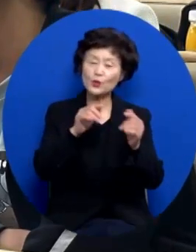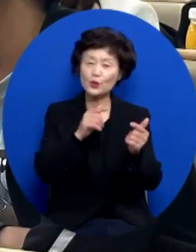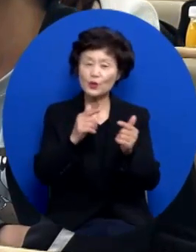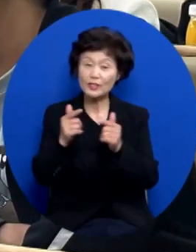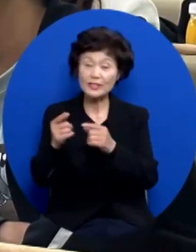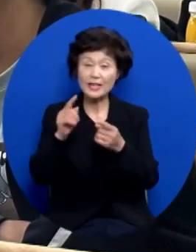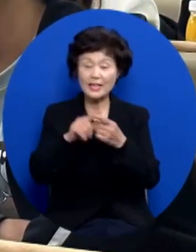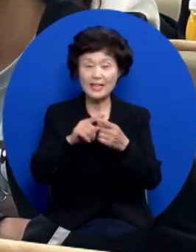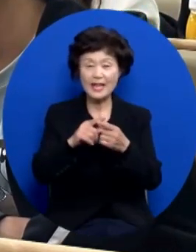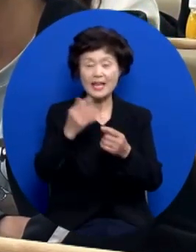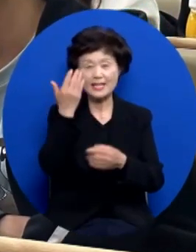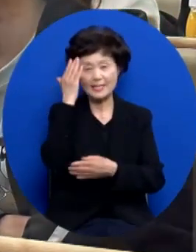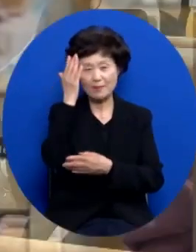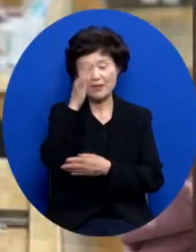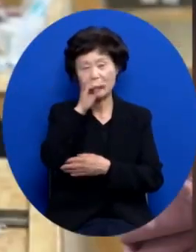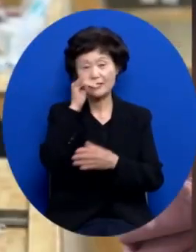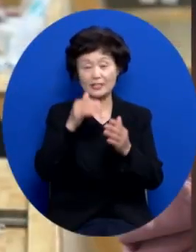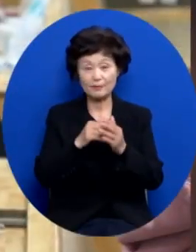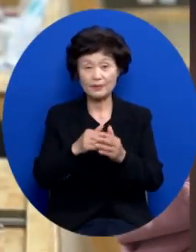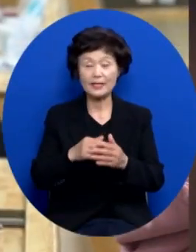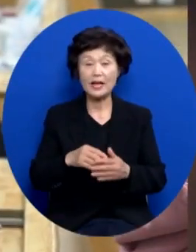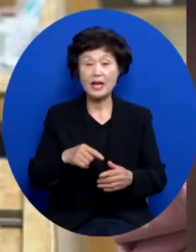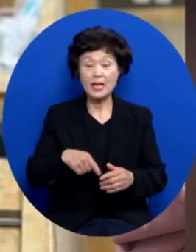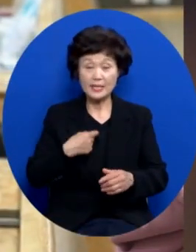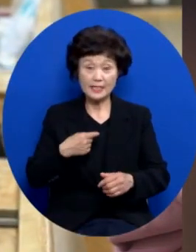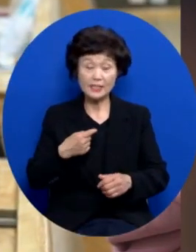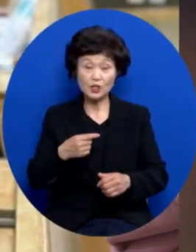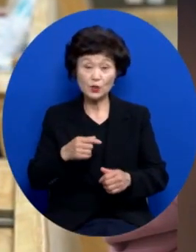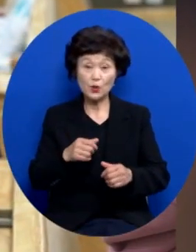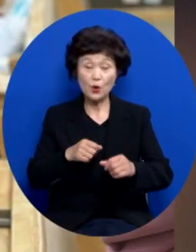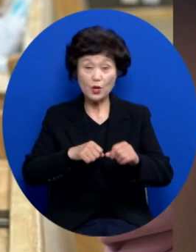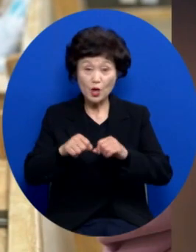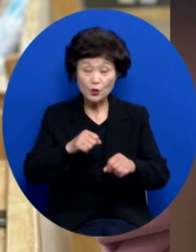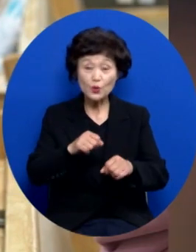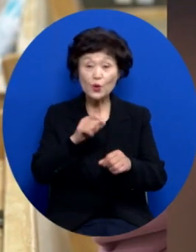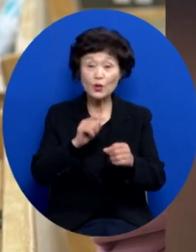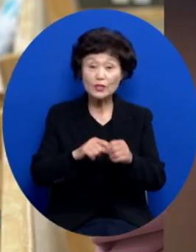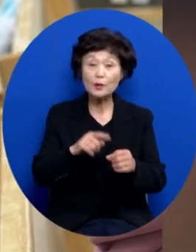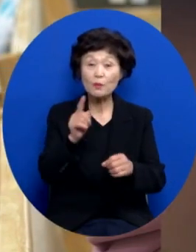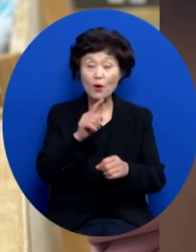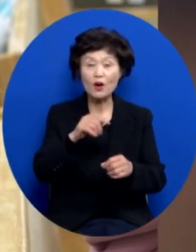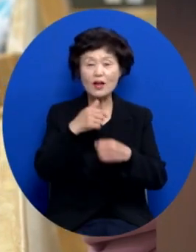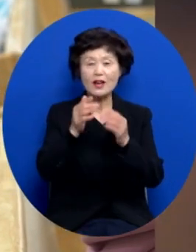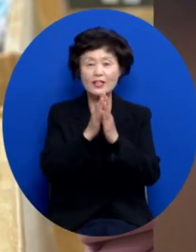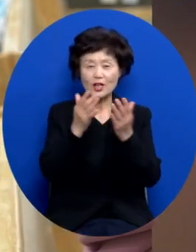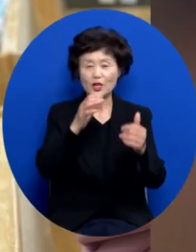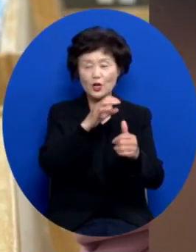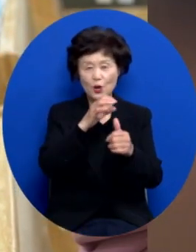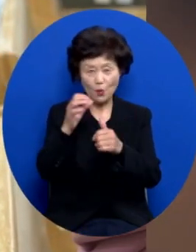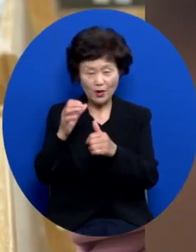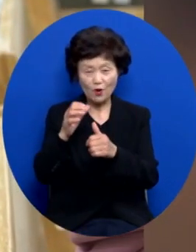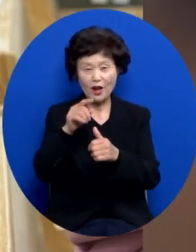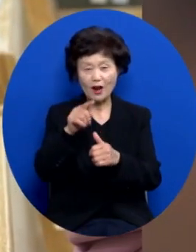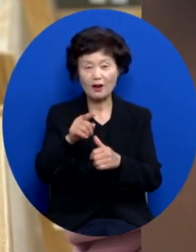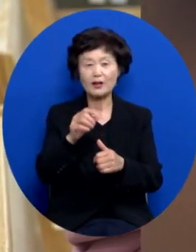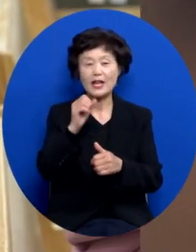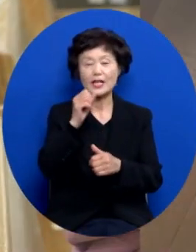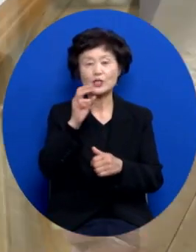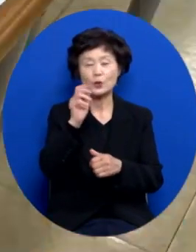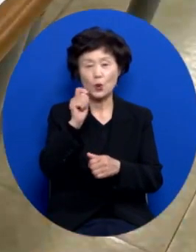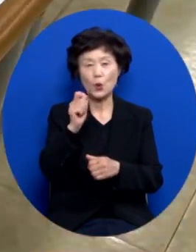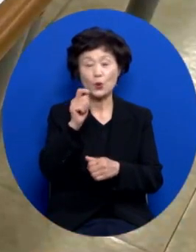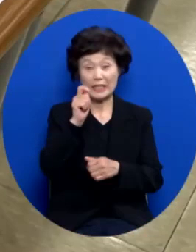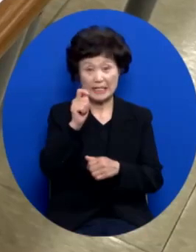세미나를 진행했습니다 자기주도적 sot란 성경원리로 통합된 자기주도형 커리큘럼을 말합니다